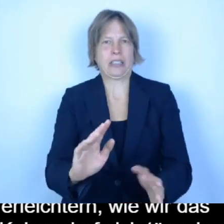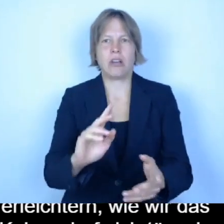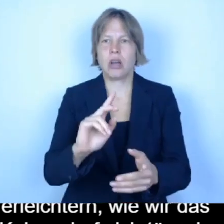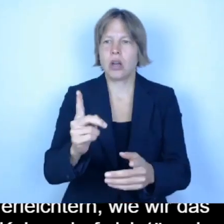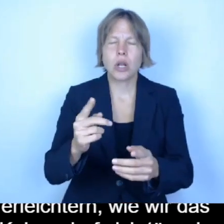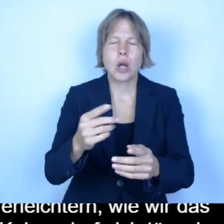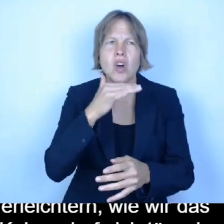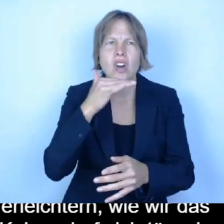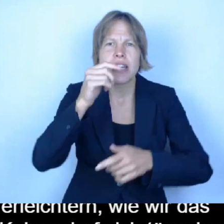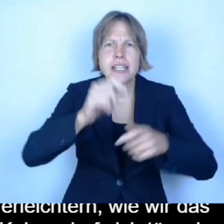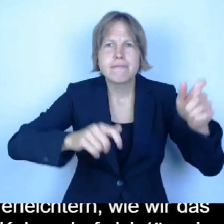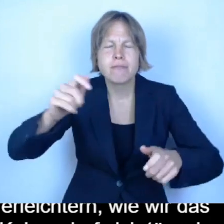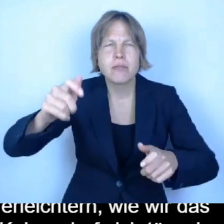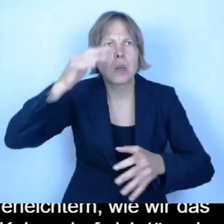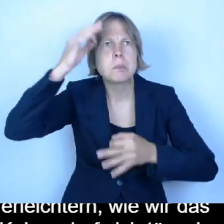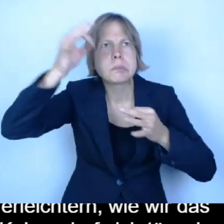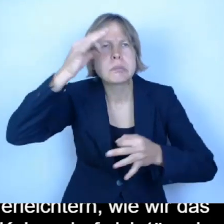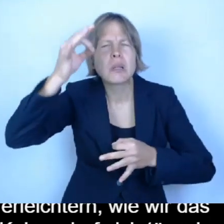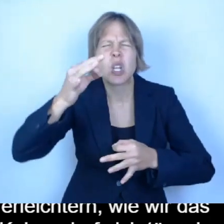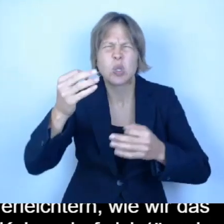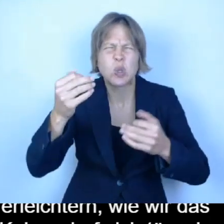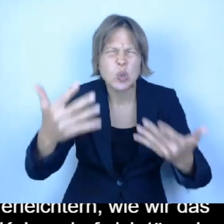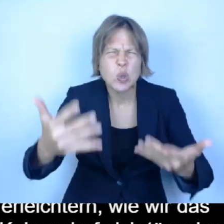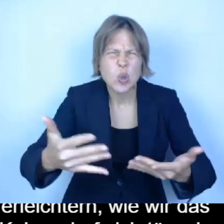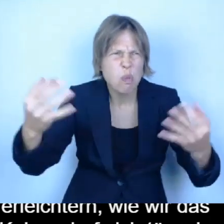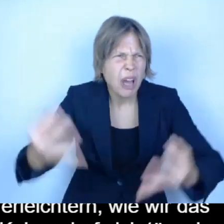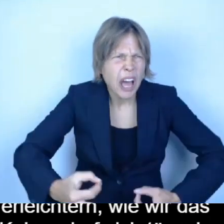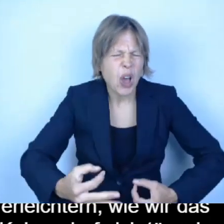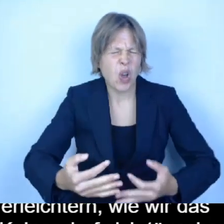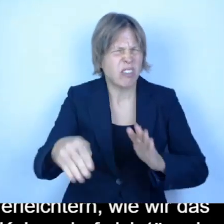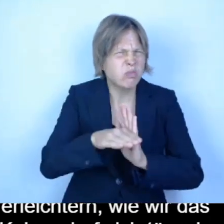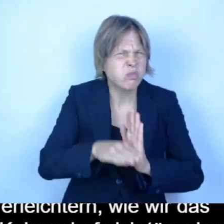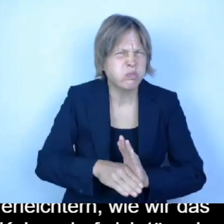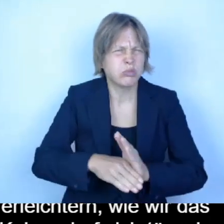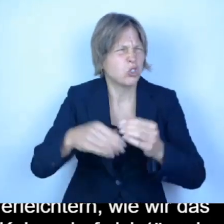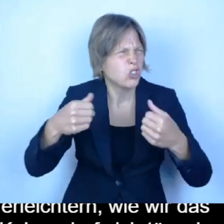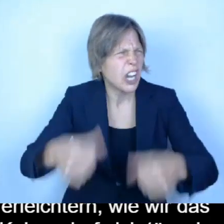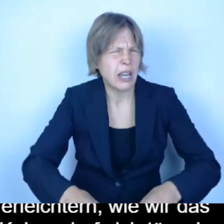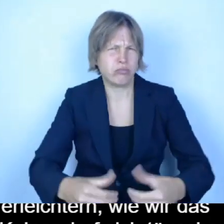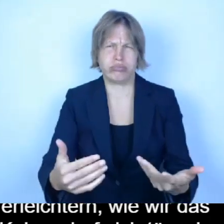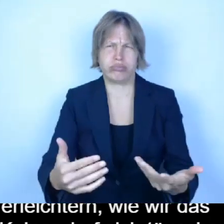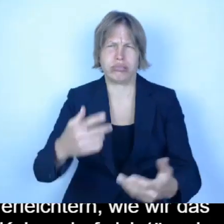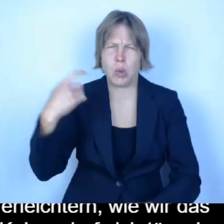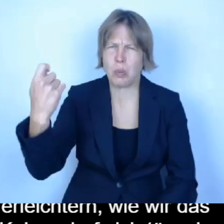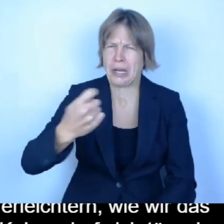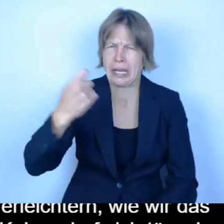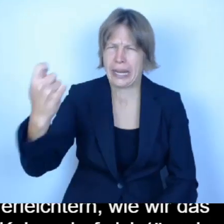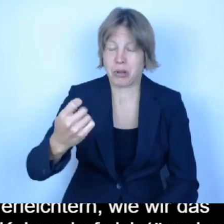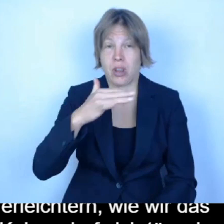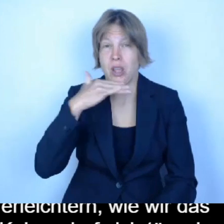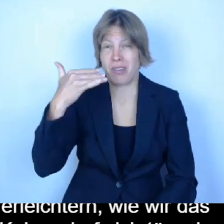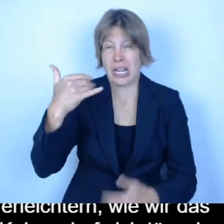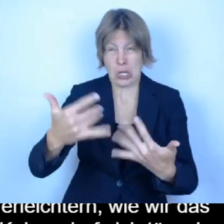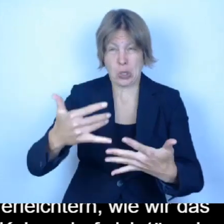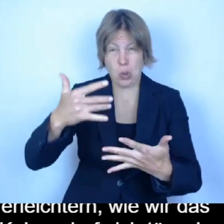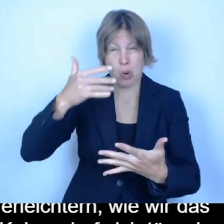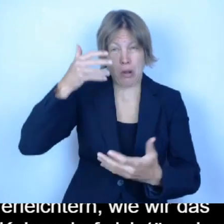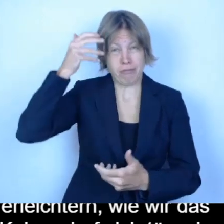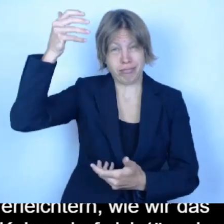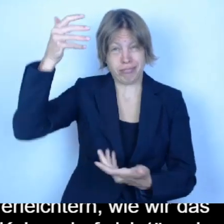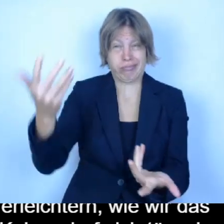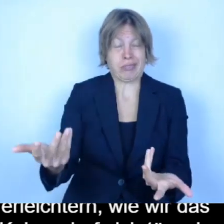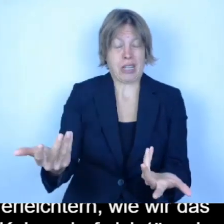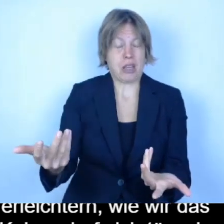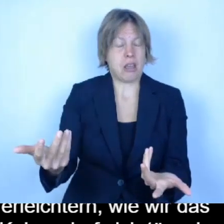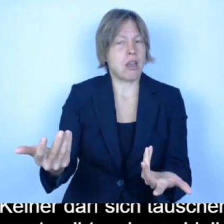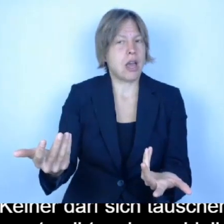diejenigen, die der Auffassung sind, das wäre vielleicht alles übertrieben, kann ich nur sagen, es gibt Gegenden in der Welt, da hören wir Nachrichten, dass es einen